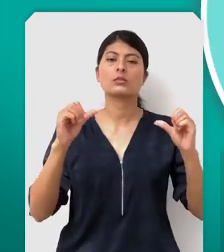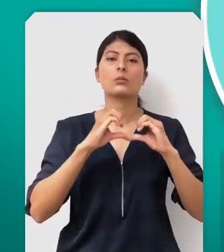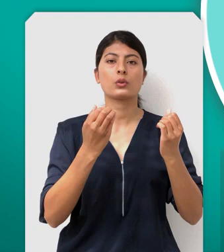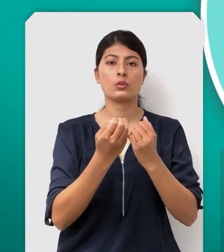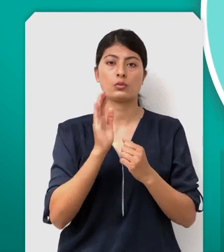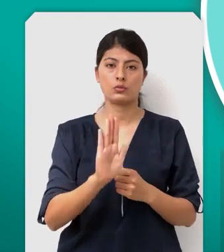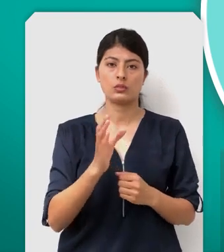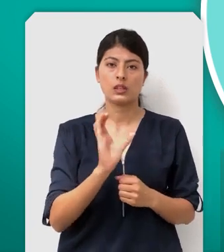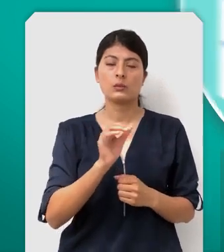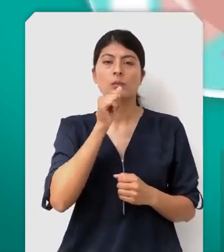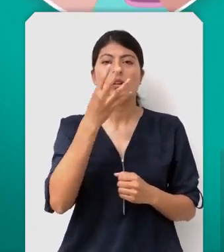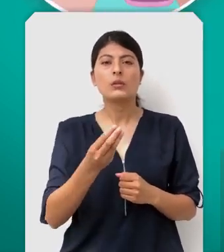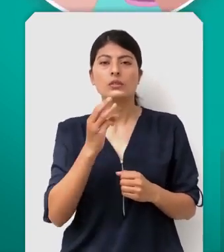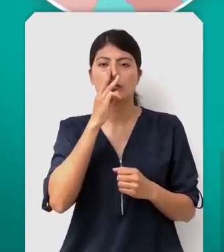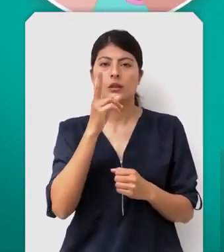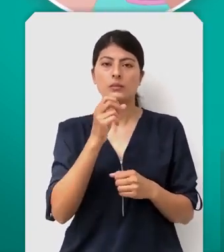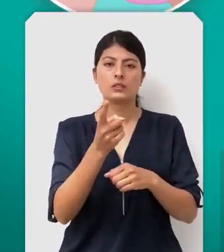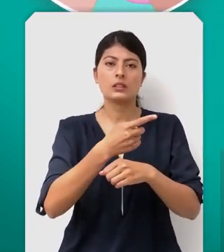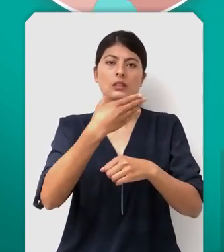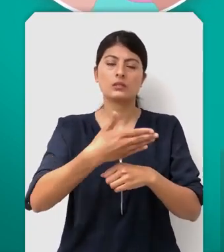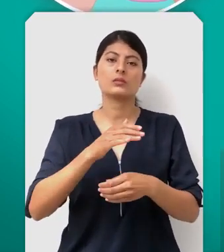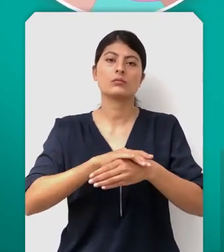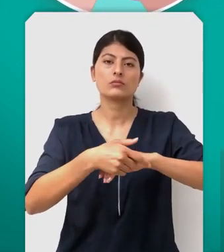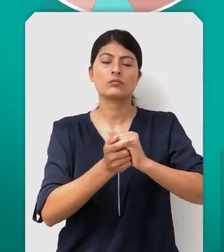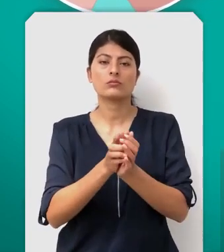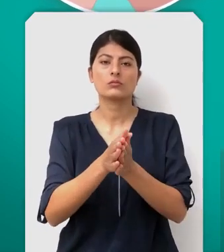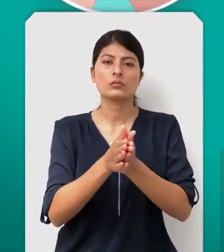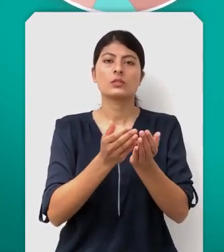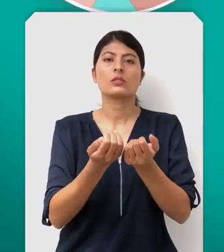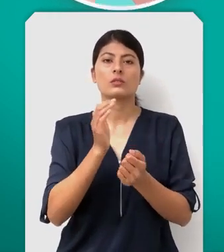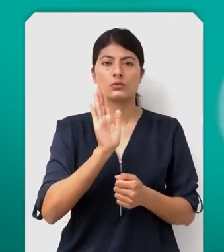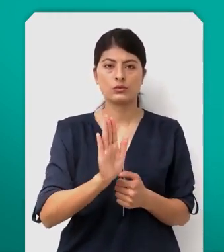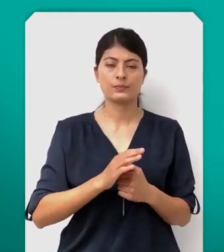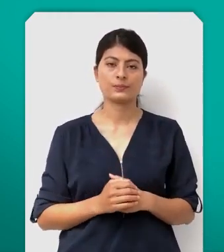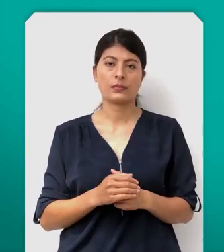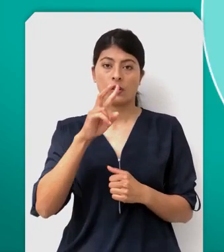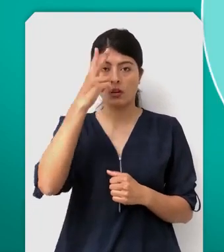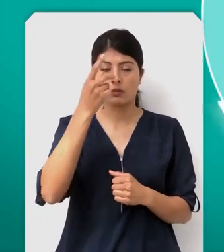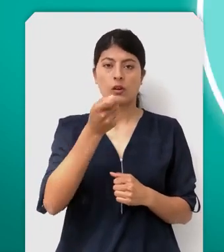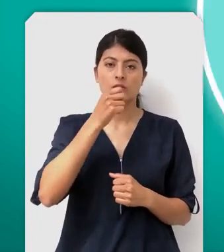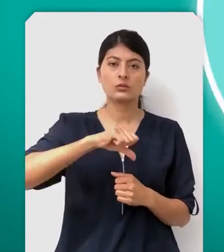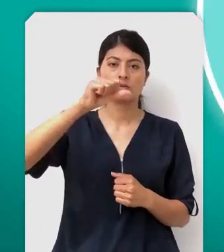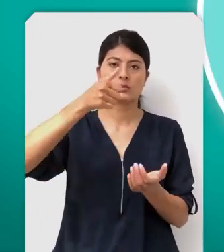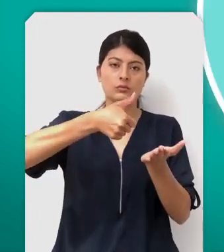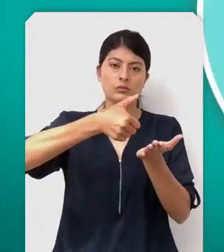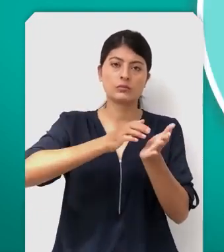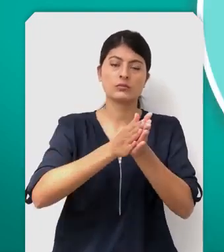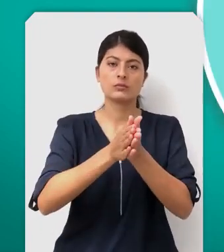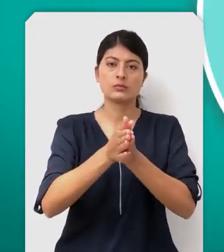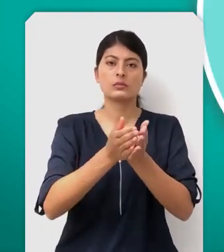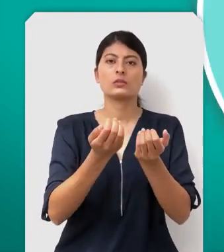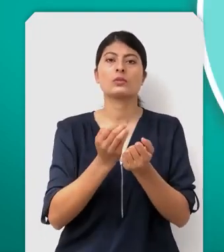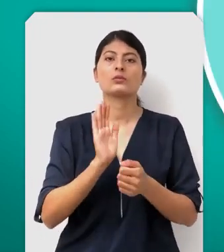सम्भुति लख मध्यक कम्ती 20 सेकेन्ड तक बुत्तु बुलाल हासिले वा अल्कोहल युक्त सैनिटाइजर